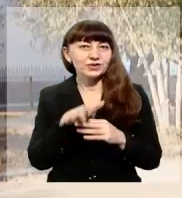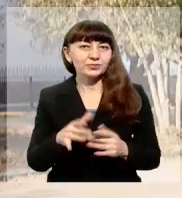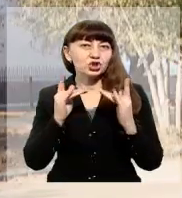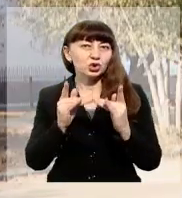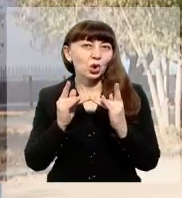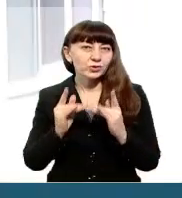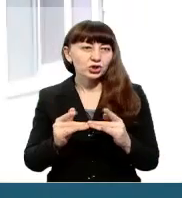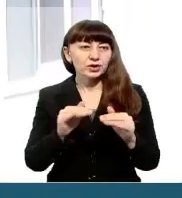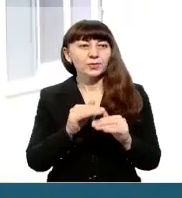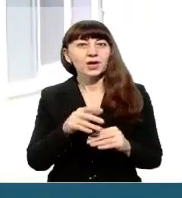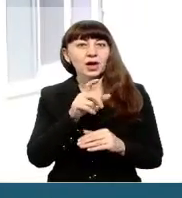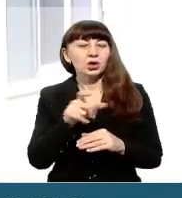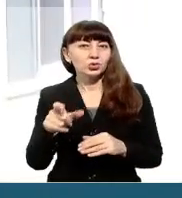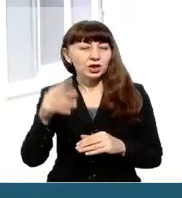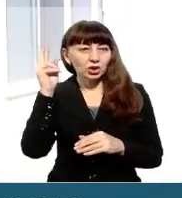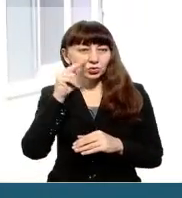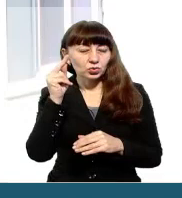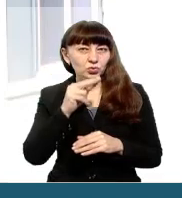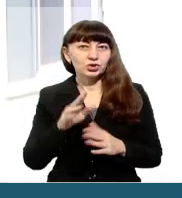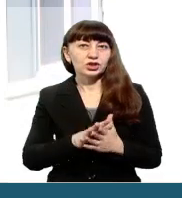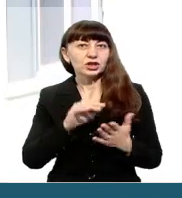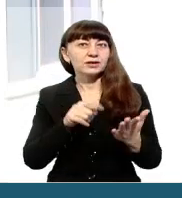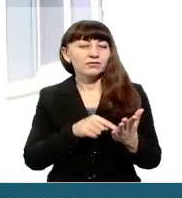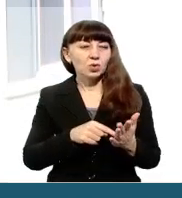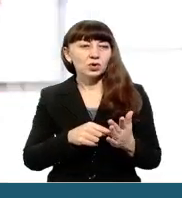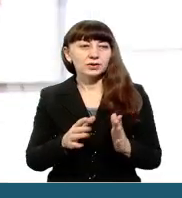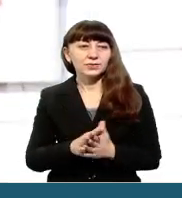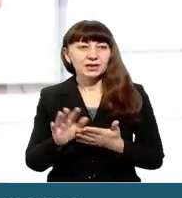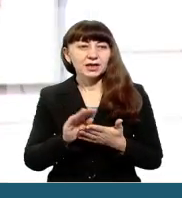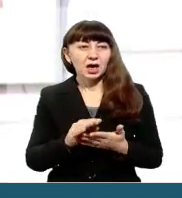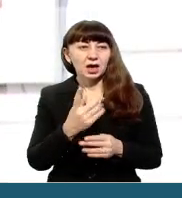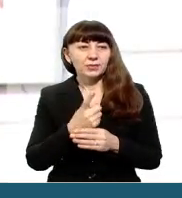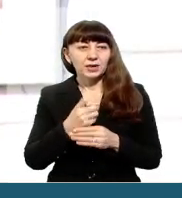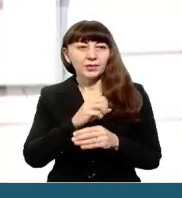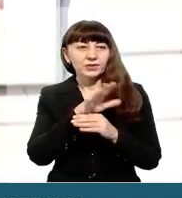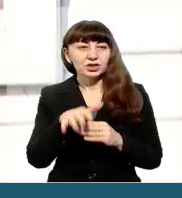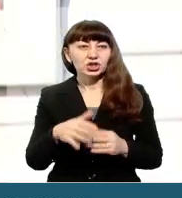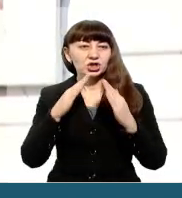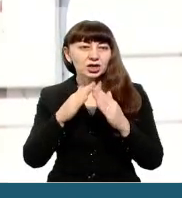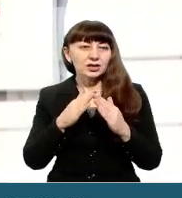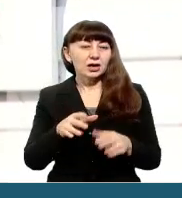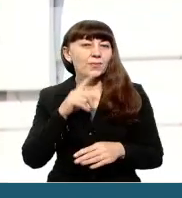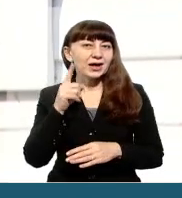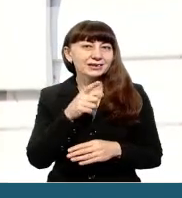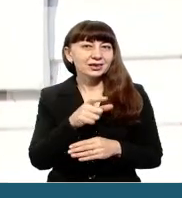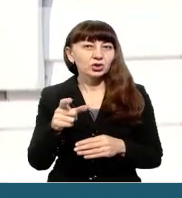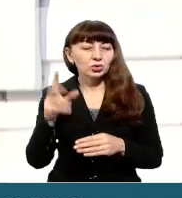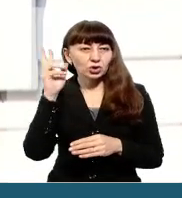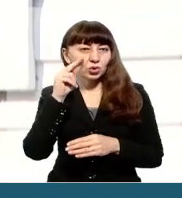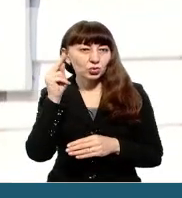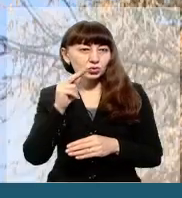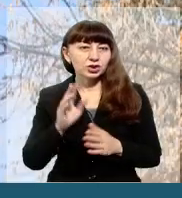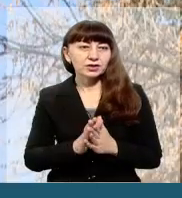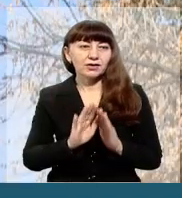Мемлекет тарапынан студенттерге жасалып жатқан қолдаулар шексіз. Соның бірі университет қабырғасында оқитын жас буынды баспанамен қамту. Бұл ретте